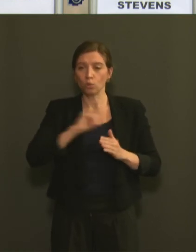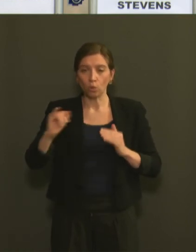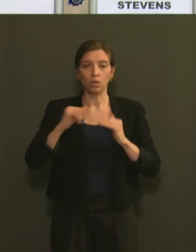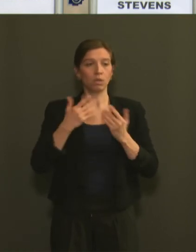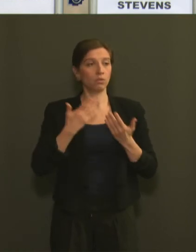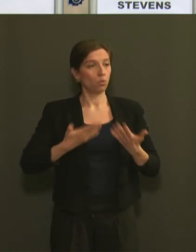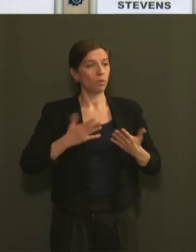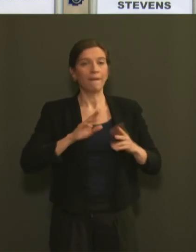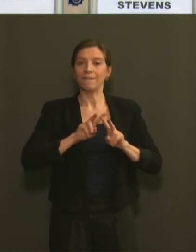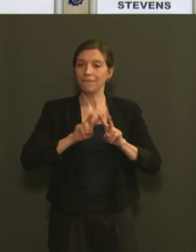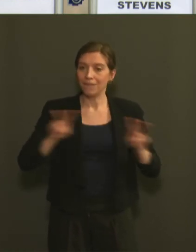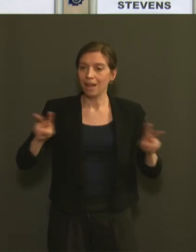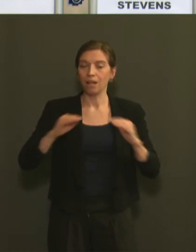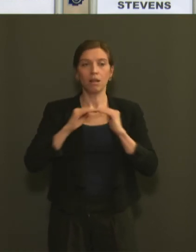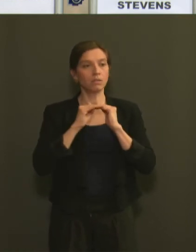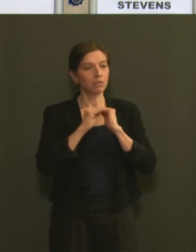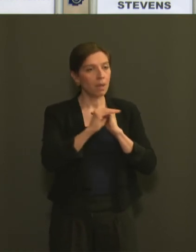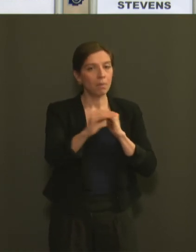de